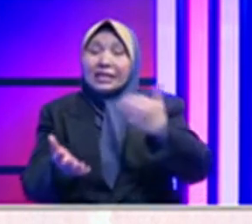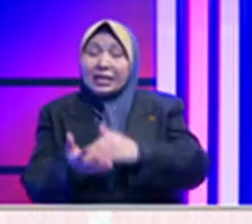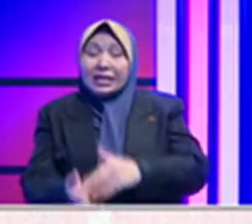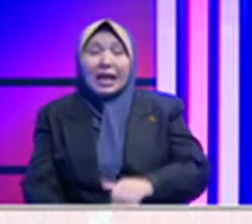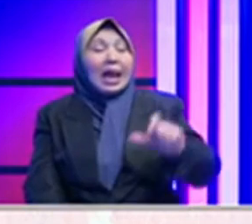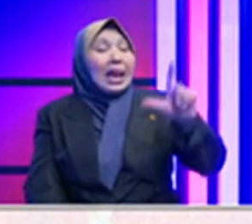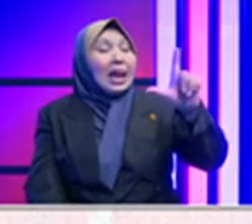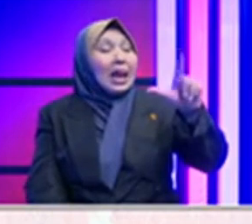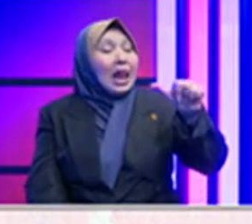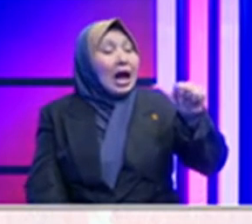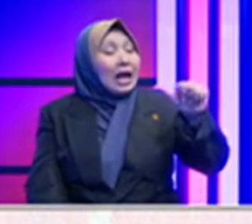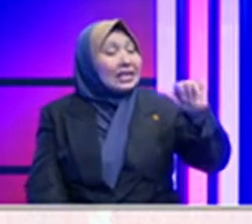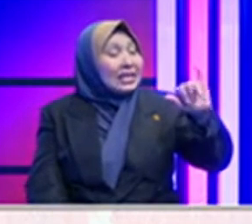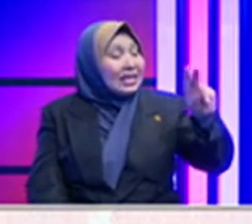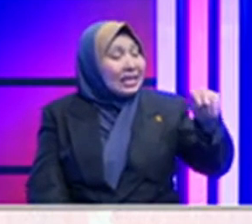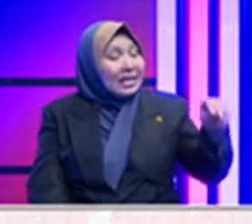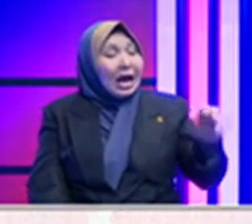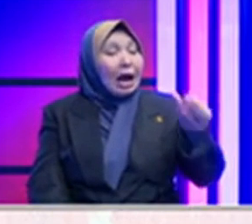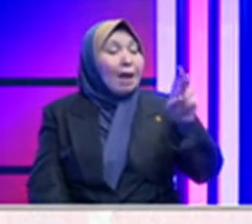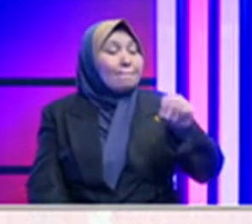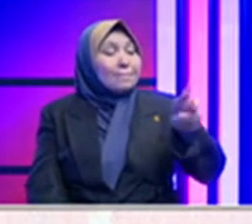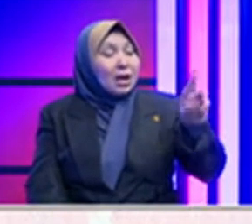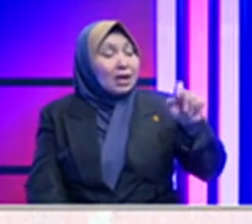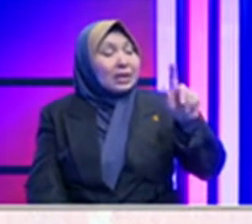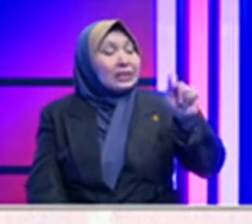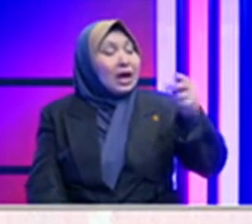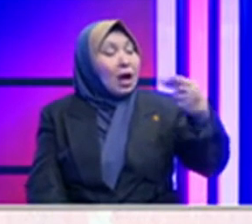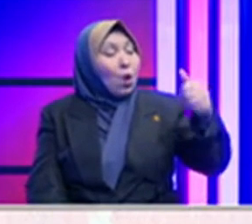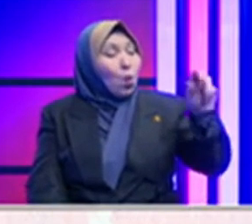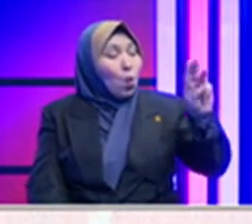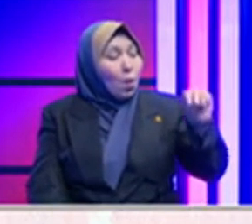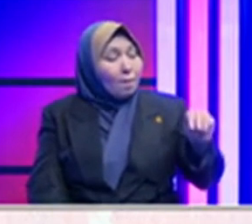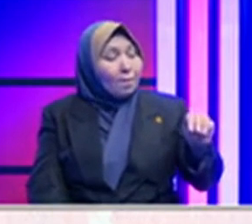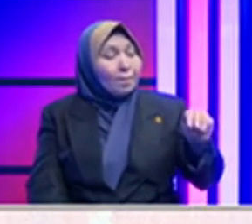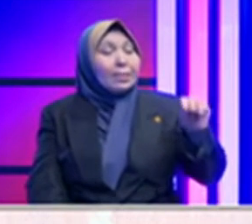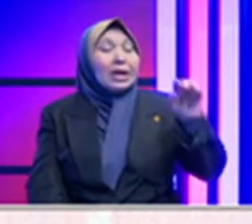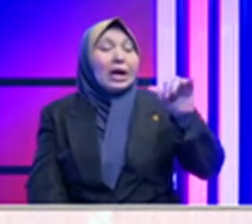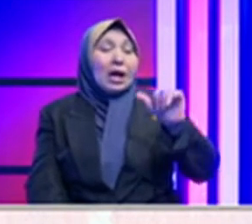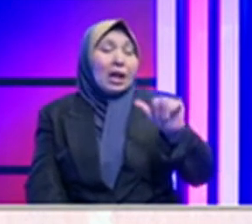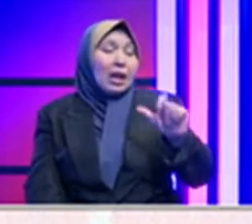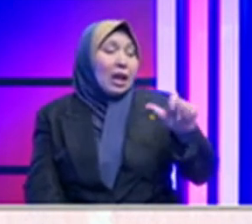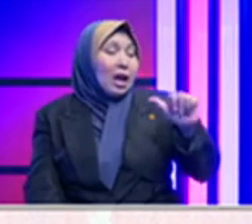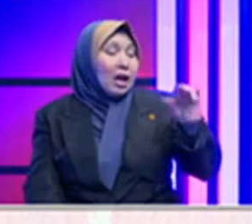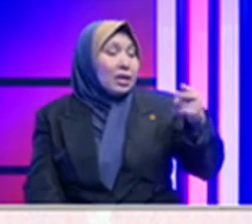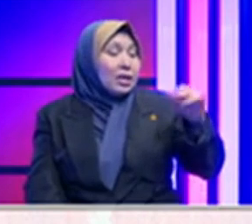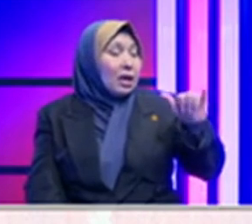lein amau tahulah yang hujoon